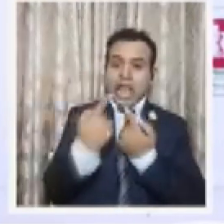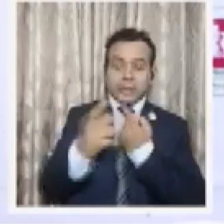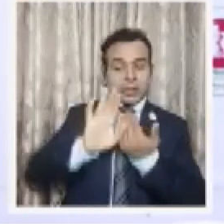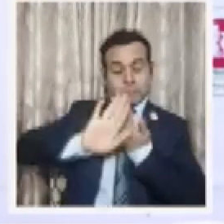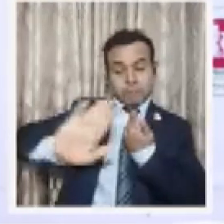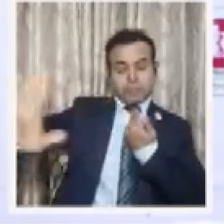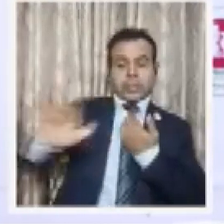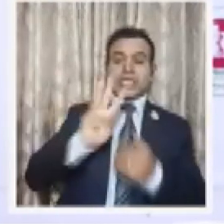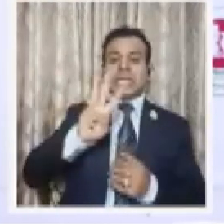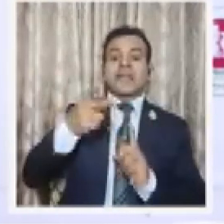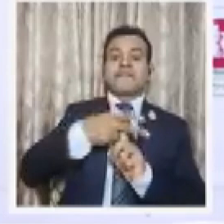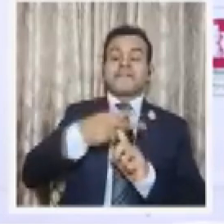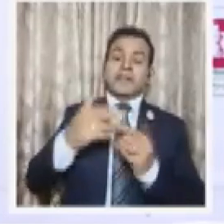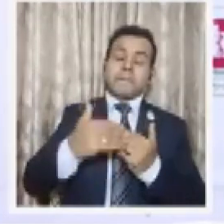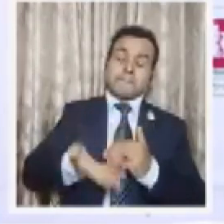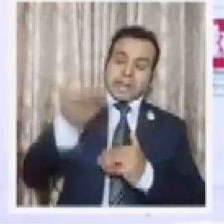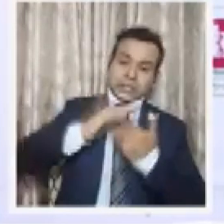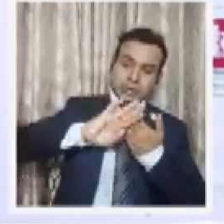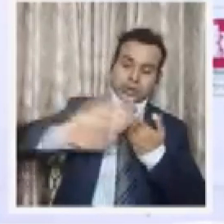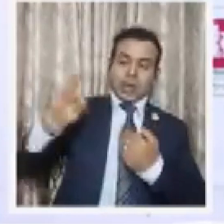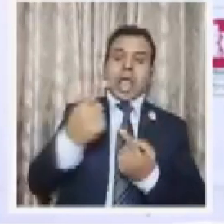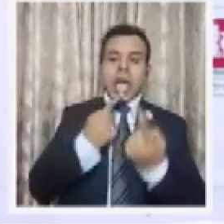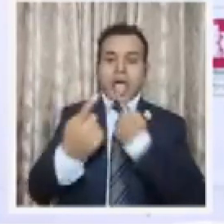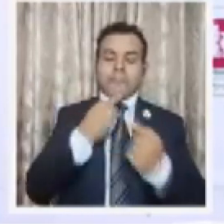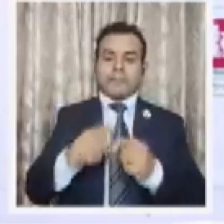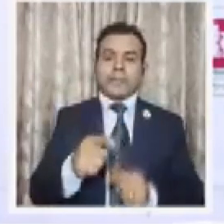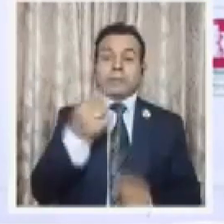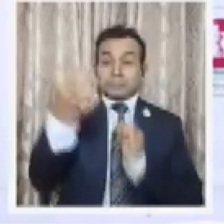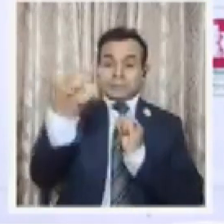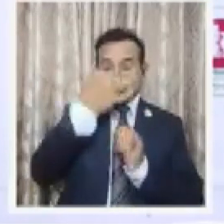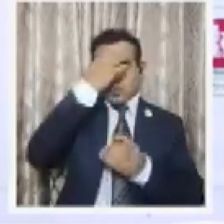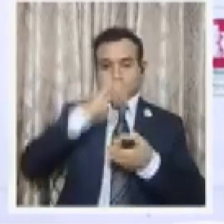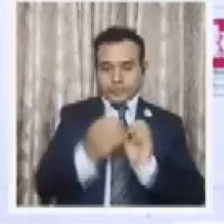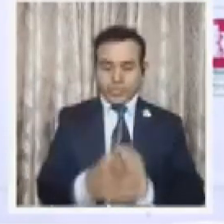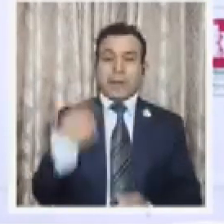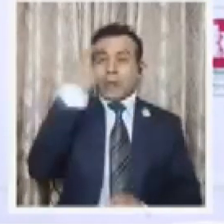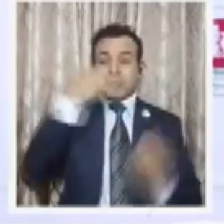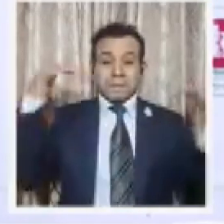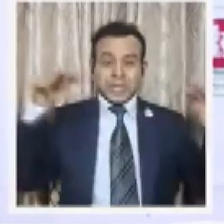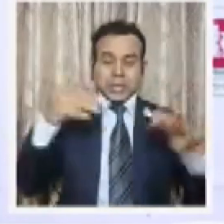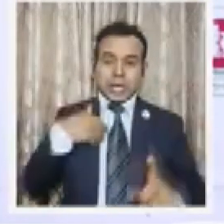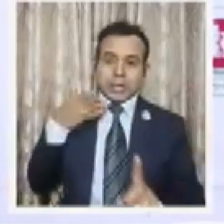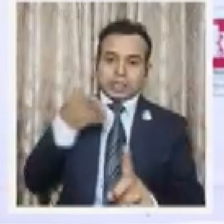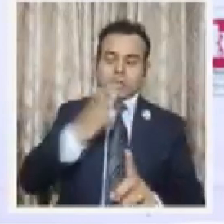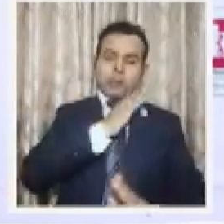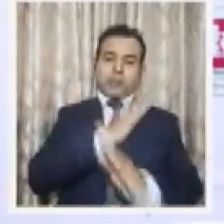ধোয়া, সামাজিক দূরত্ব বজায় রাখা, কমপক্ষে 3 ফুট বা 1 মিটার সামাজিক দূরত্ব বজায় রাখা এবং